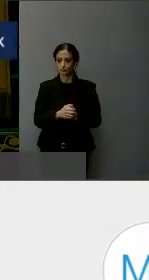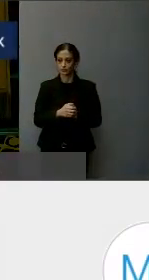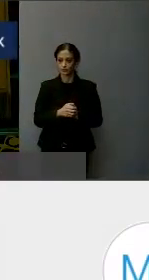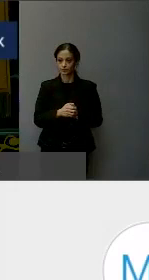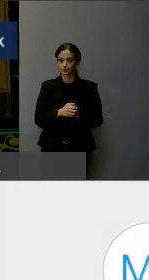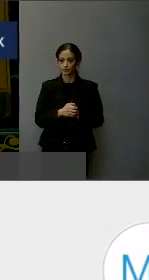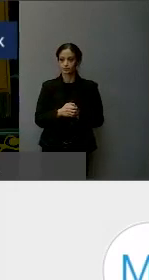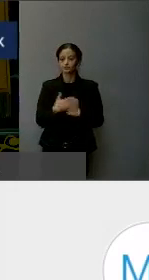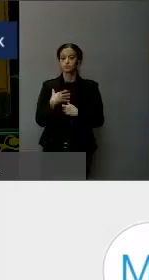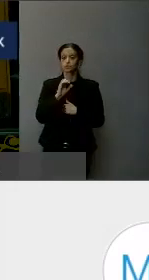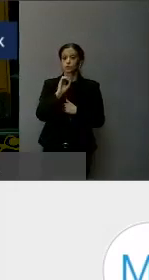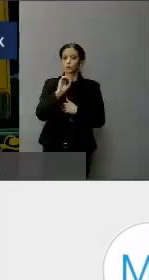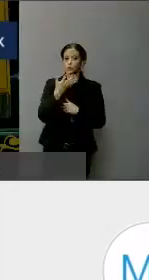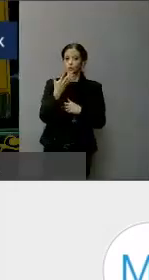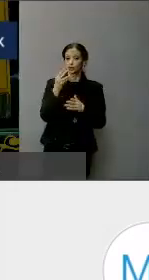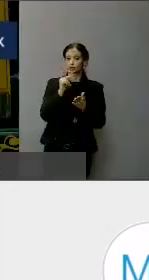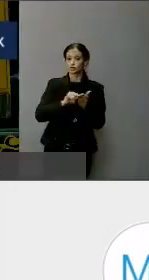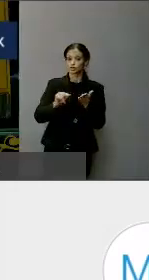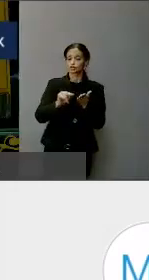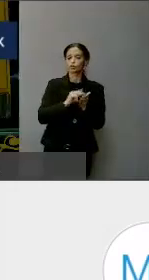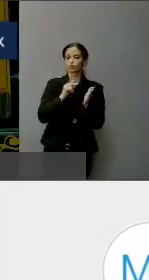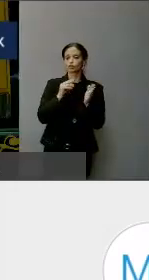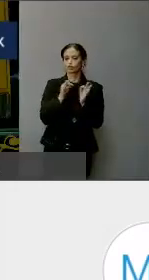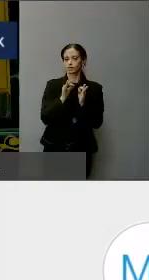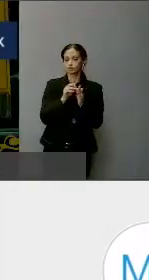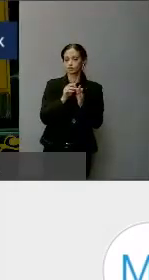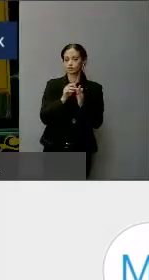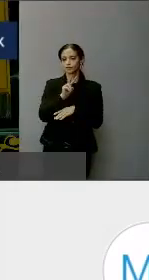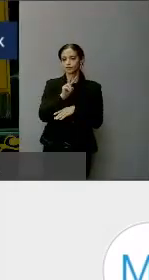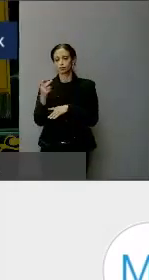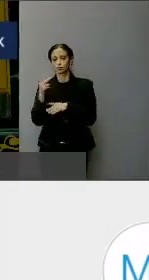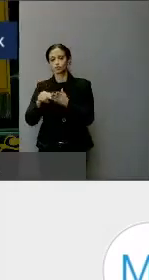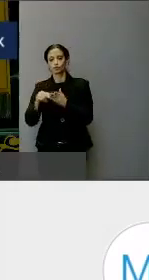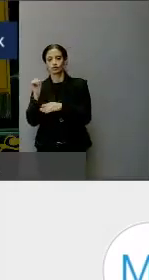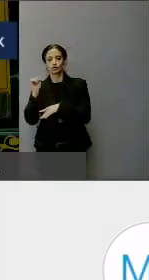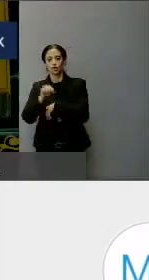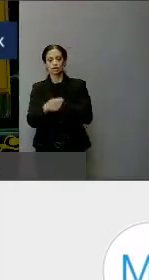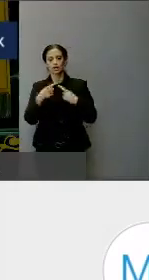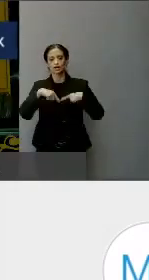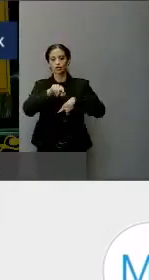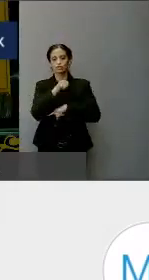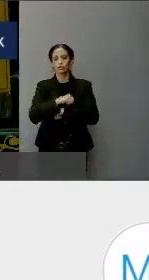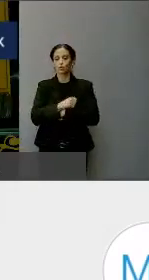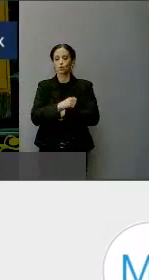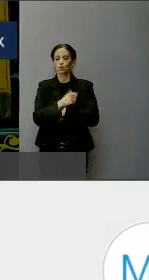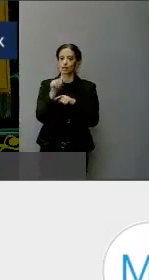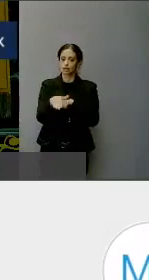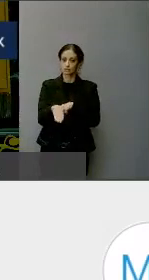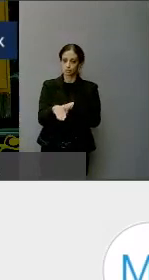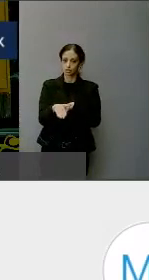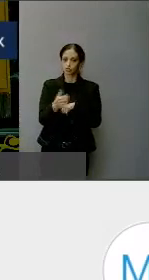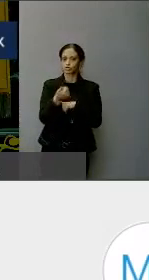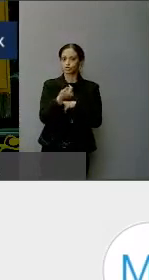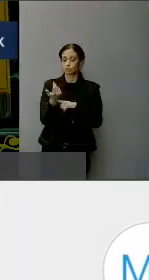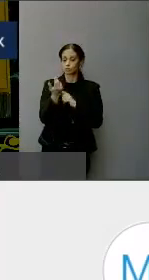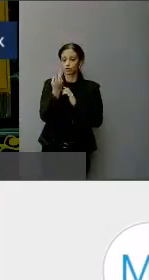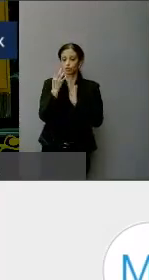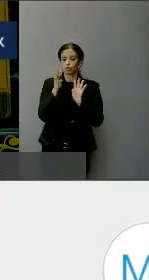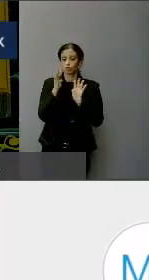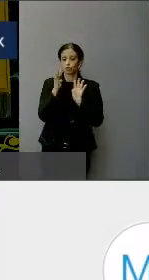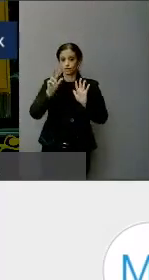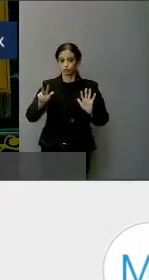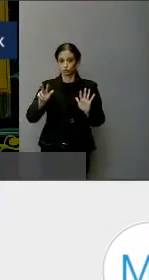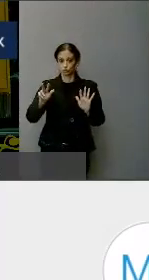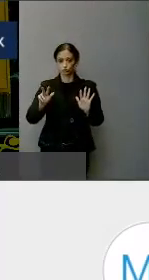15 voti favorevoli 22 voti contrari il consiglio comunale respinge il 98